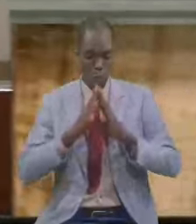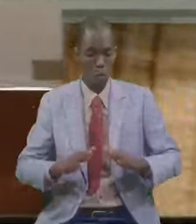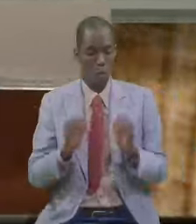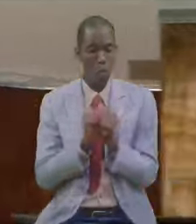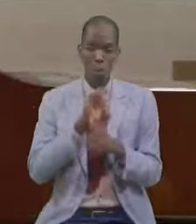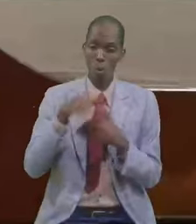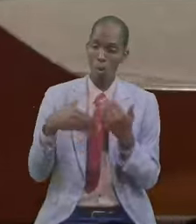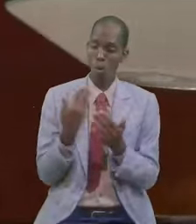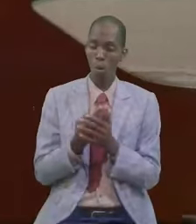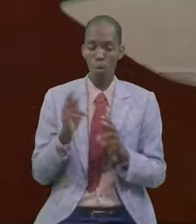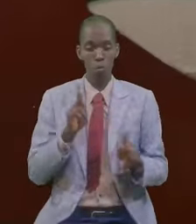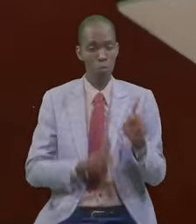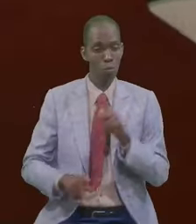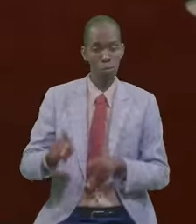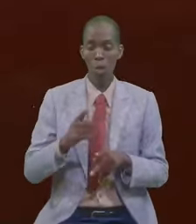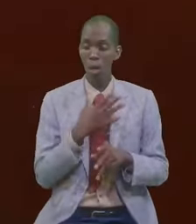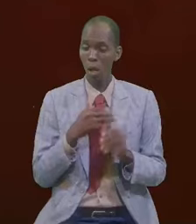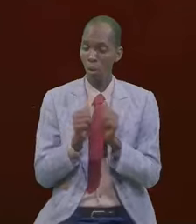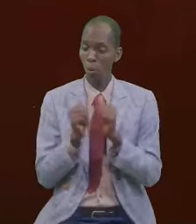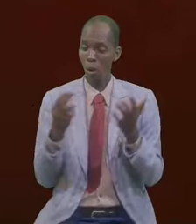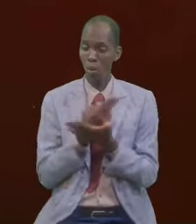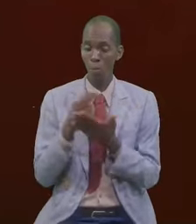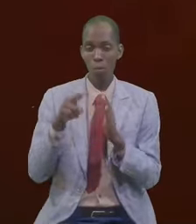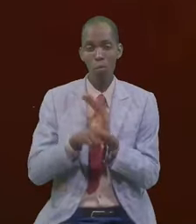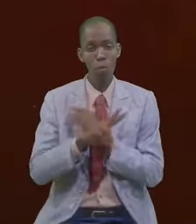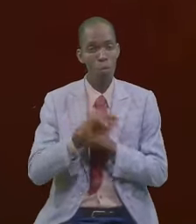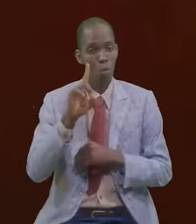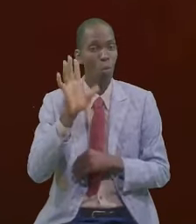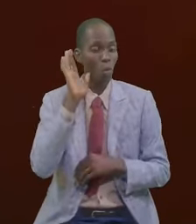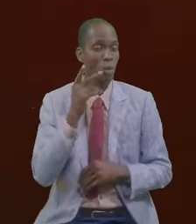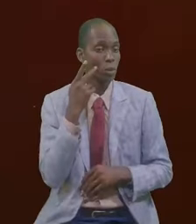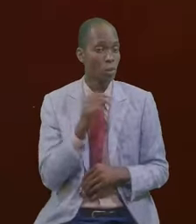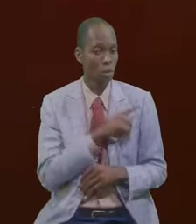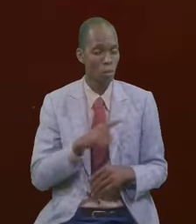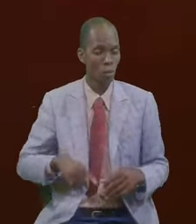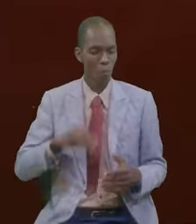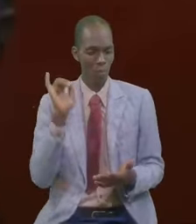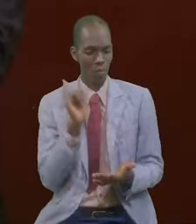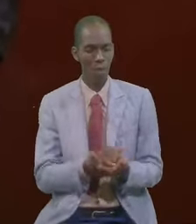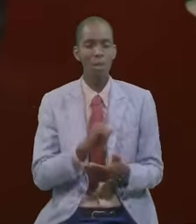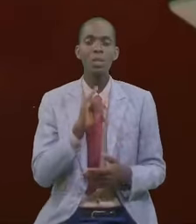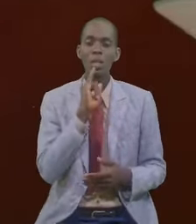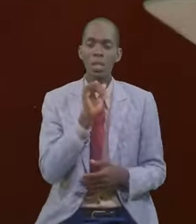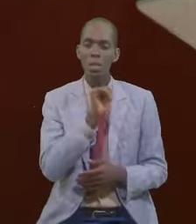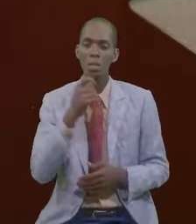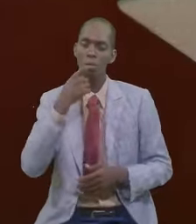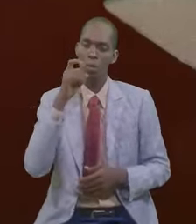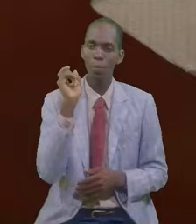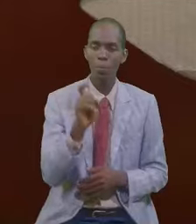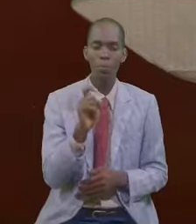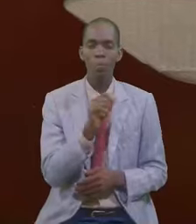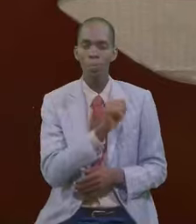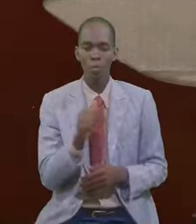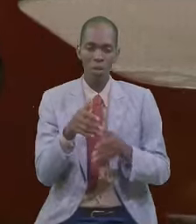la sanctification sans laquelle personne ne verra le Seigneur. C'est un commandement. C'est une